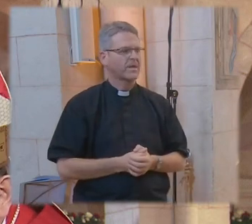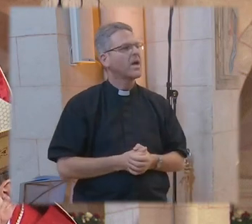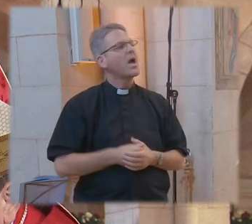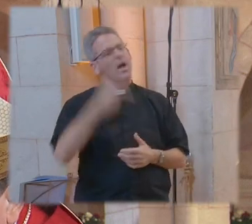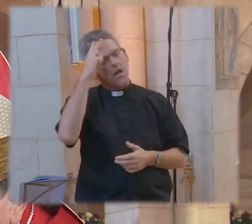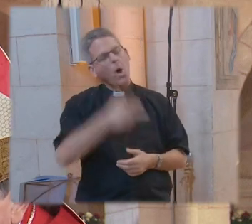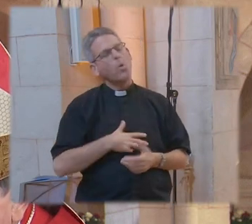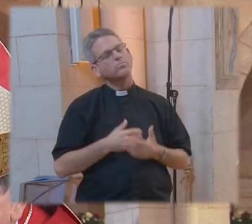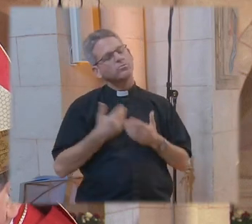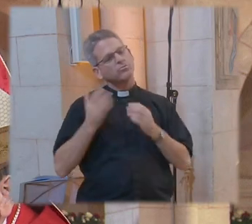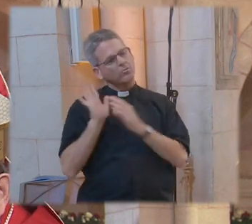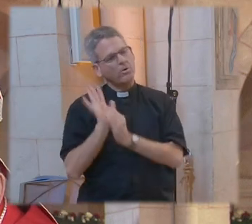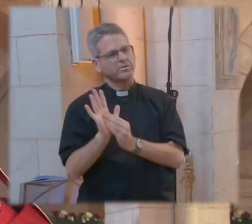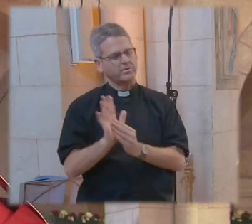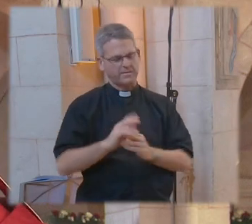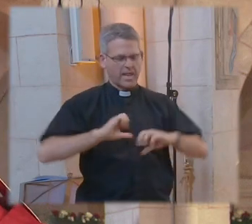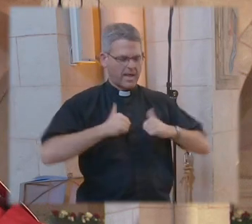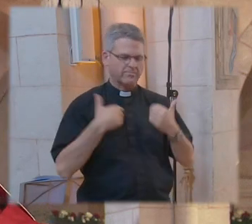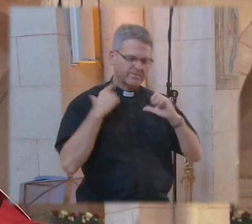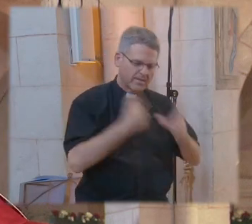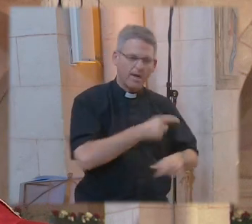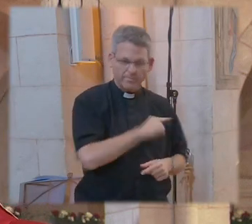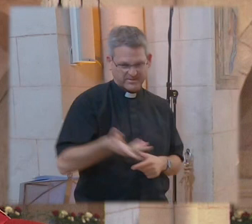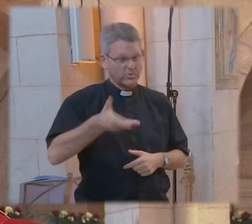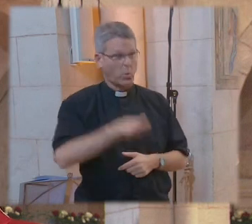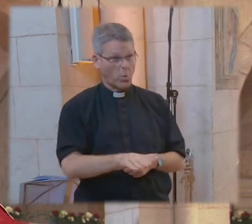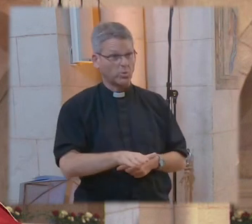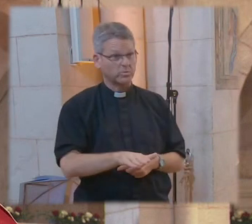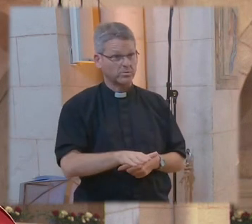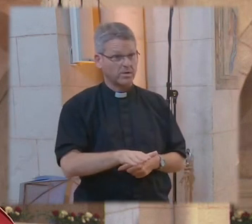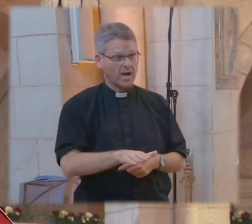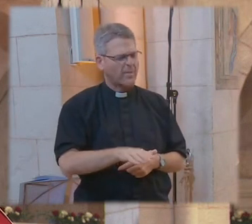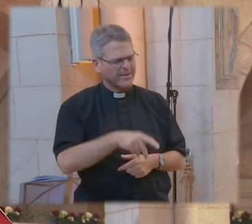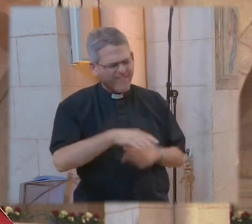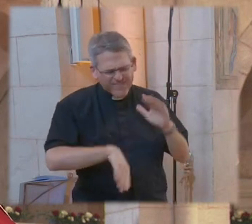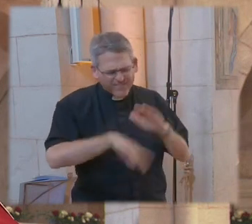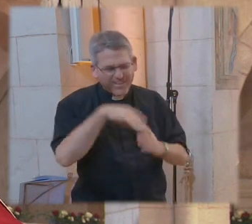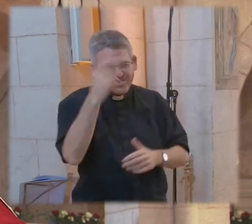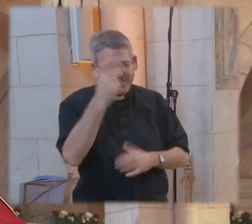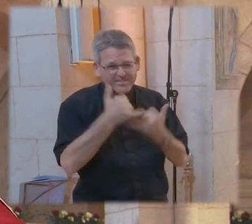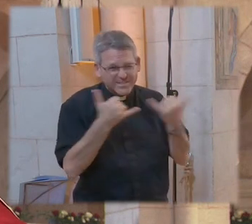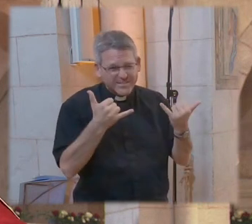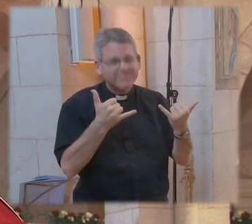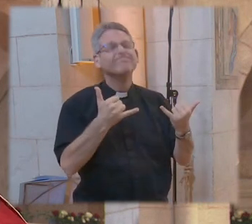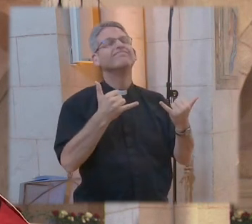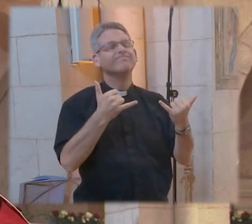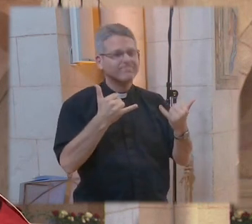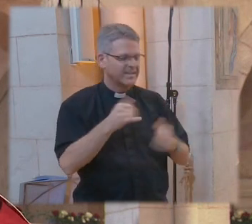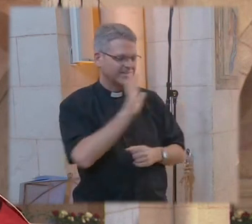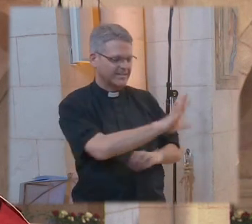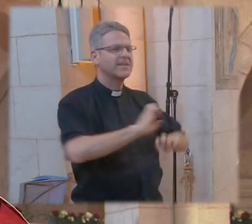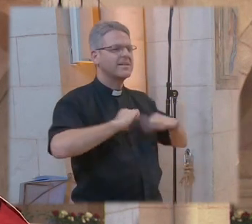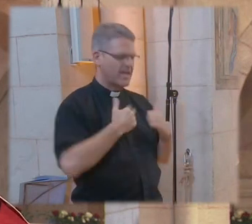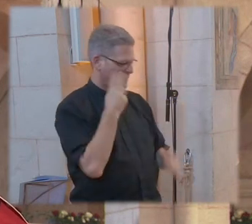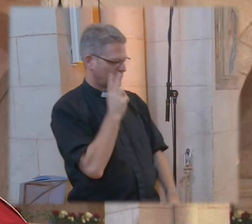seine Lebenshingabe bis zum Tod wird aber erst vollverständlich auf dem Hintergrund seines ganzen